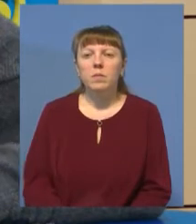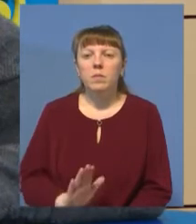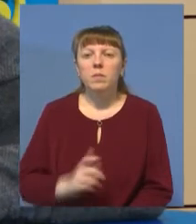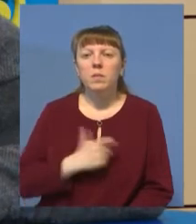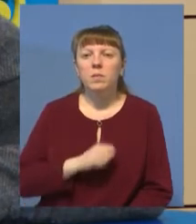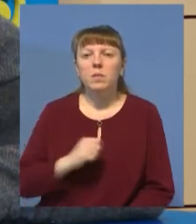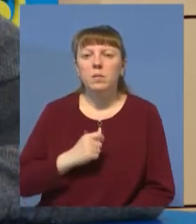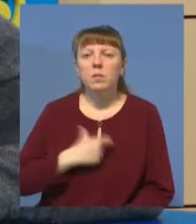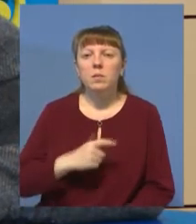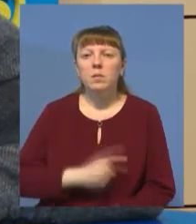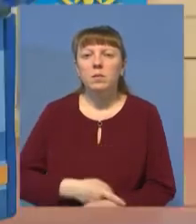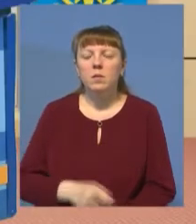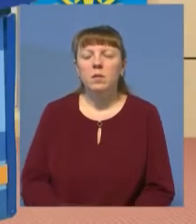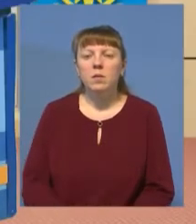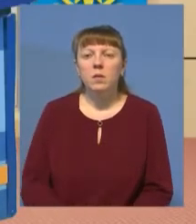силы?